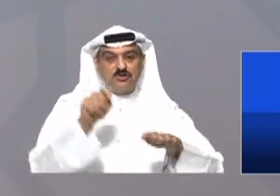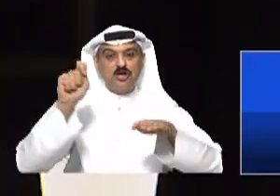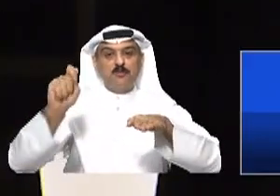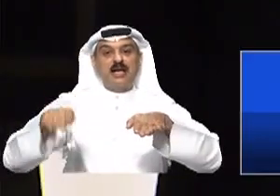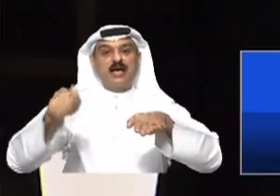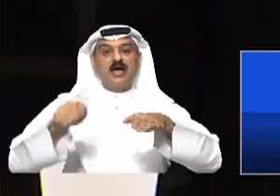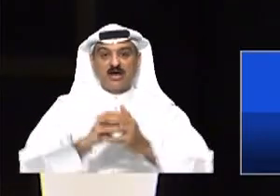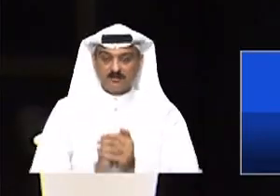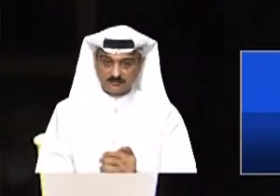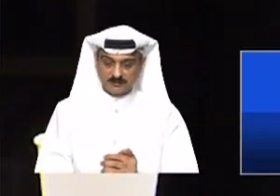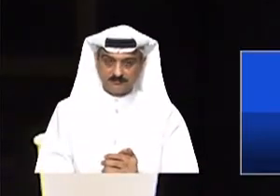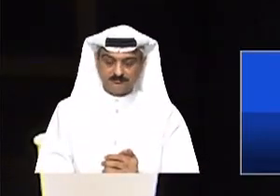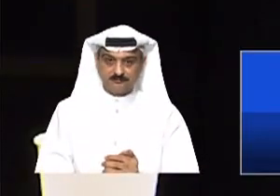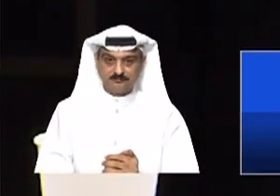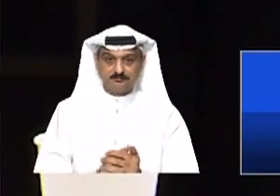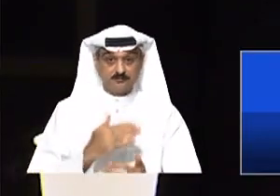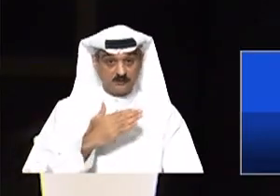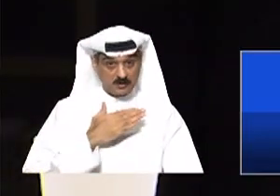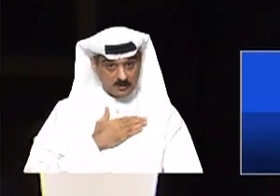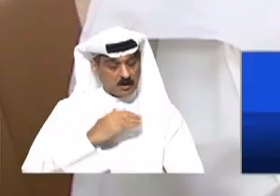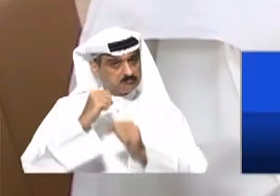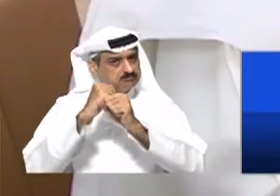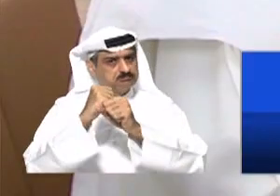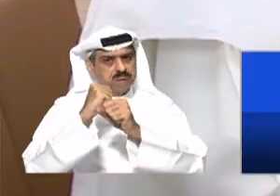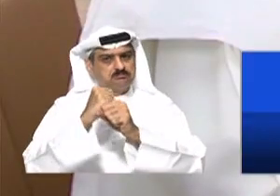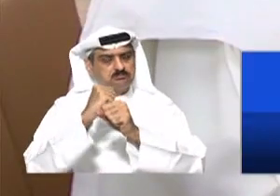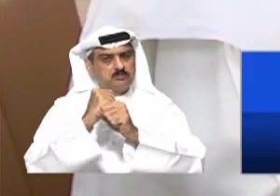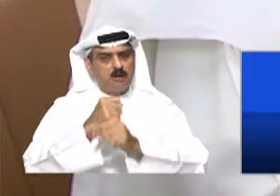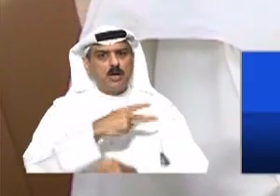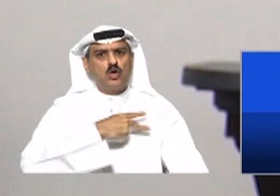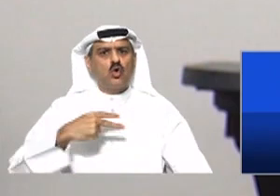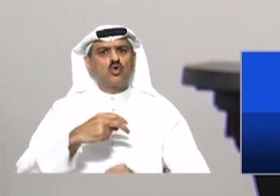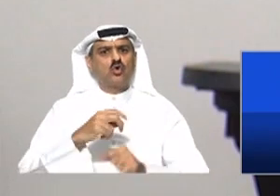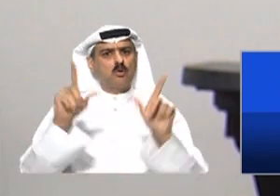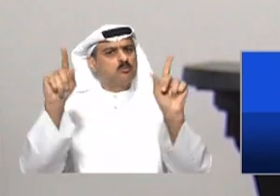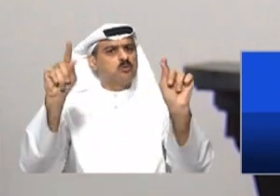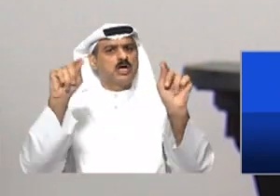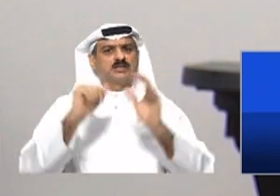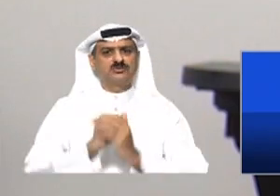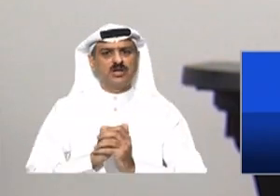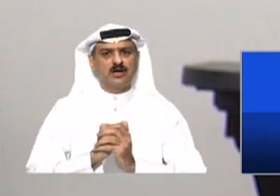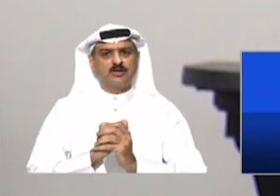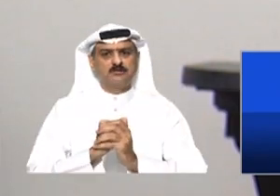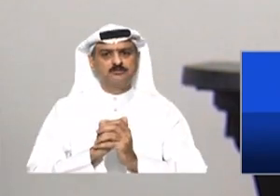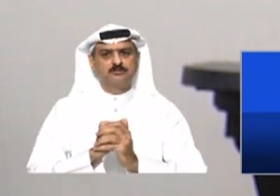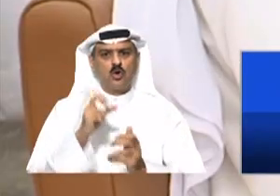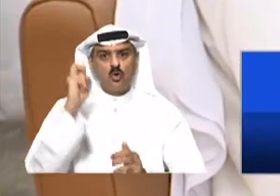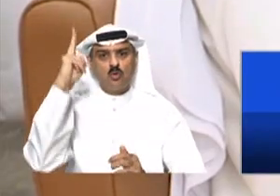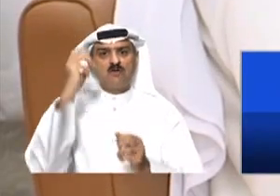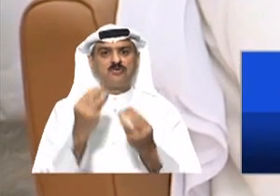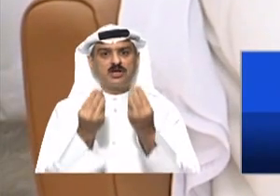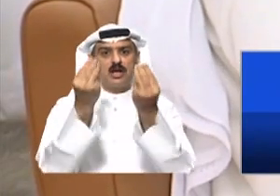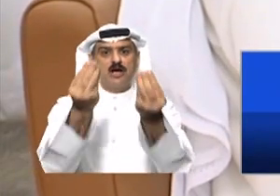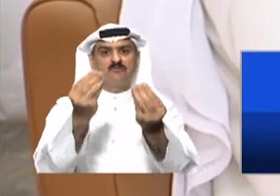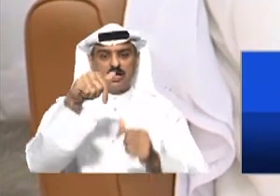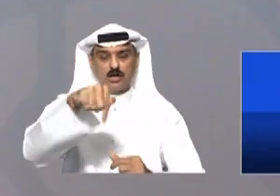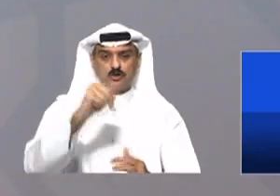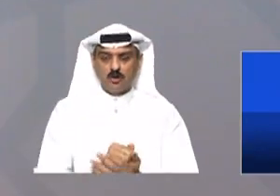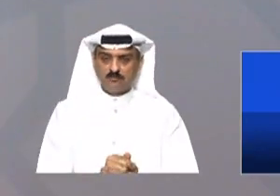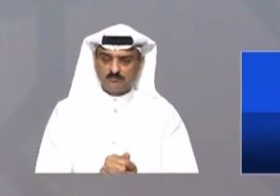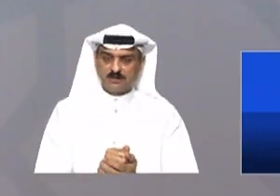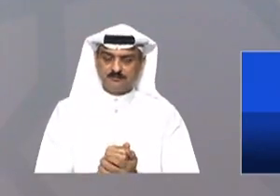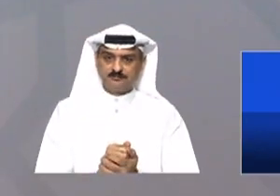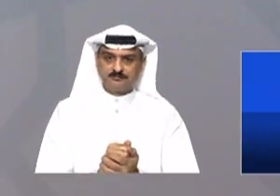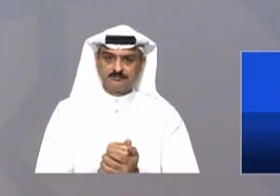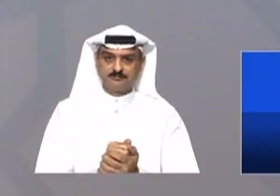ومعاونيه. أقدر كل المجهود اللي تقدمه الحكومة والأخوة النواب في مقترحاتهم. اليوم احنا أمامنا